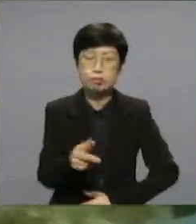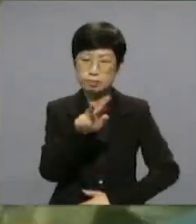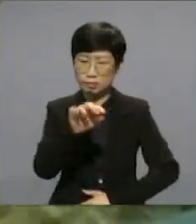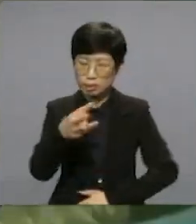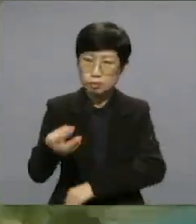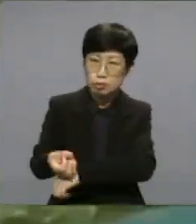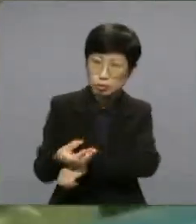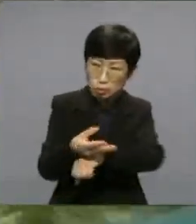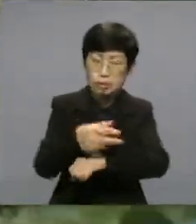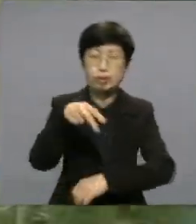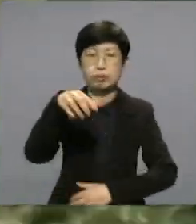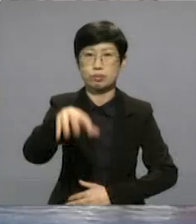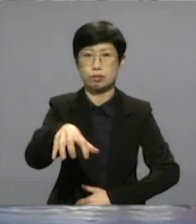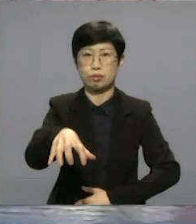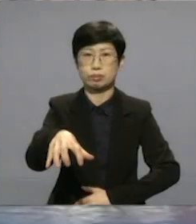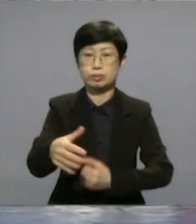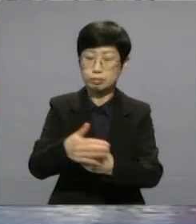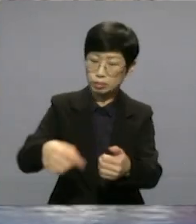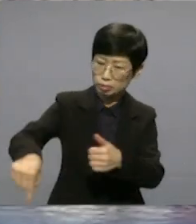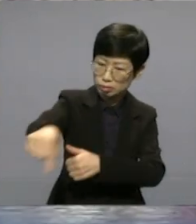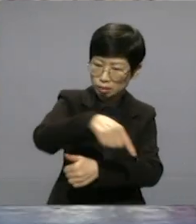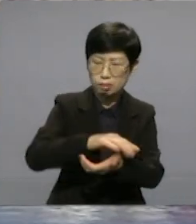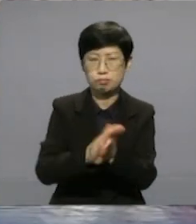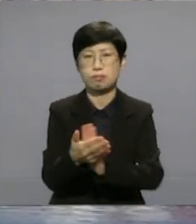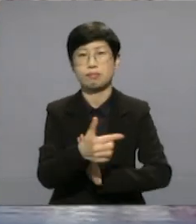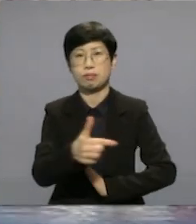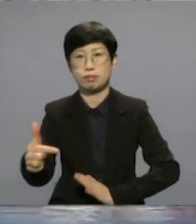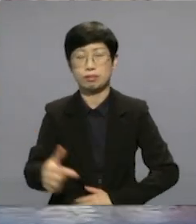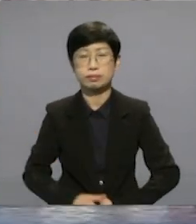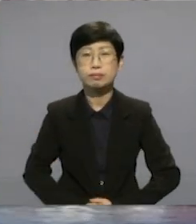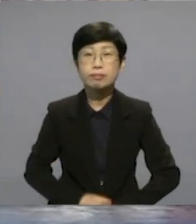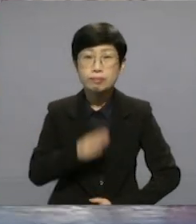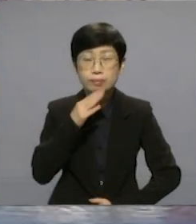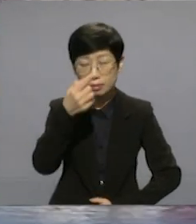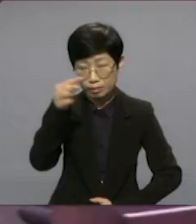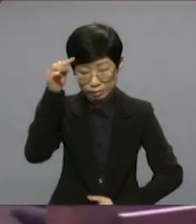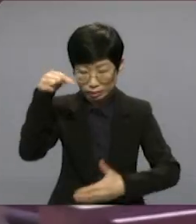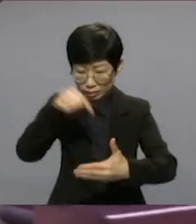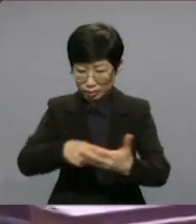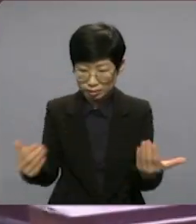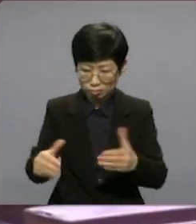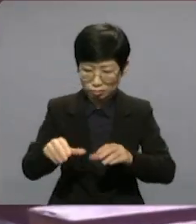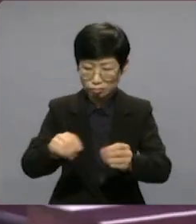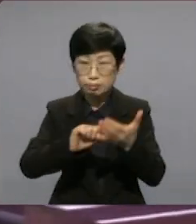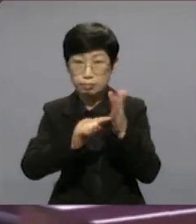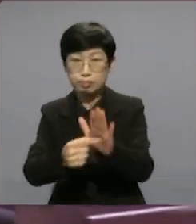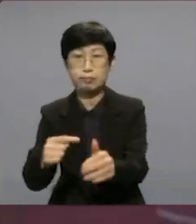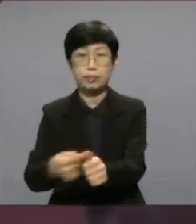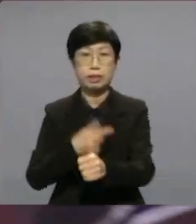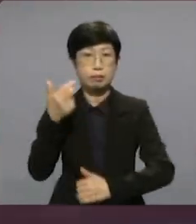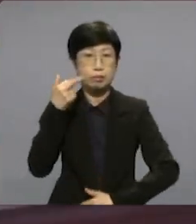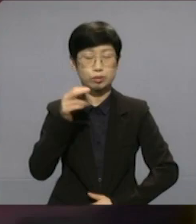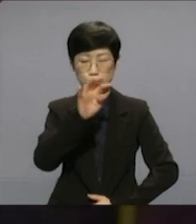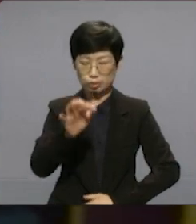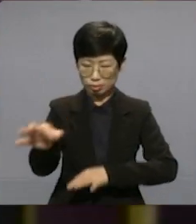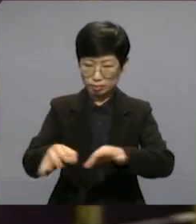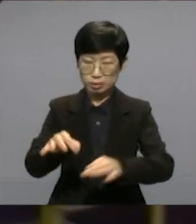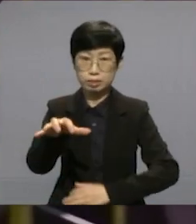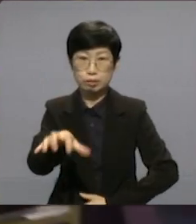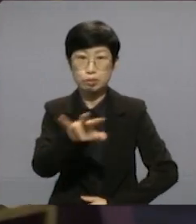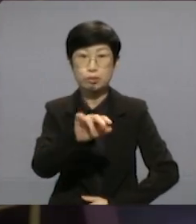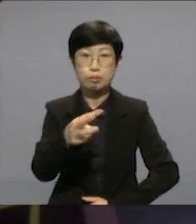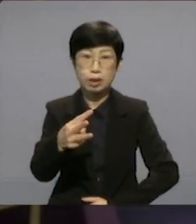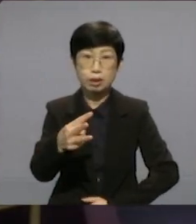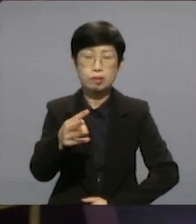시장은 출렁입니다. 실제로 국제 곡물 기업이 러시아 내 사업 중단을 발표하자 미국과 유럽 시장에서 밀